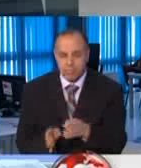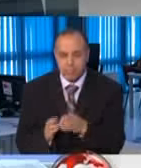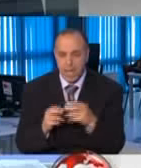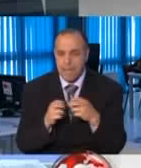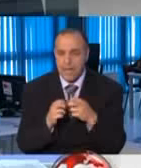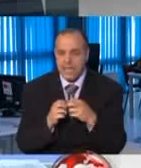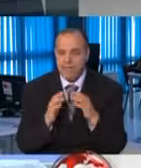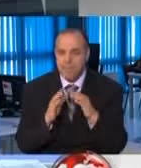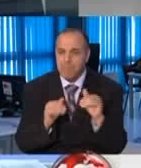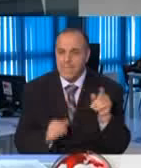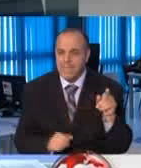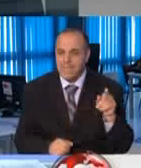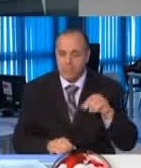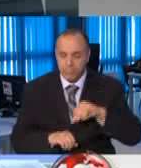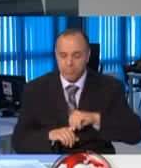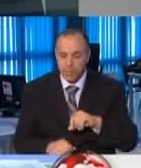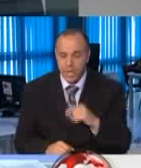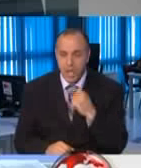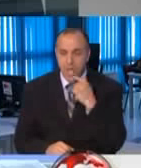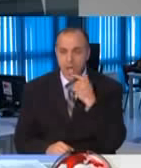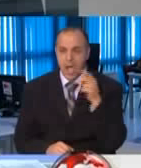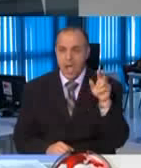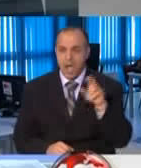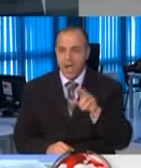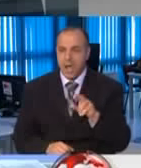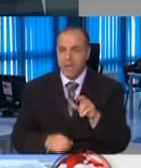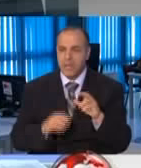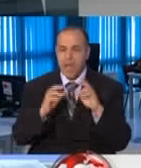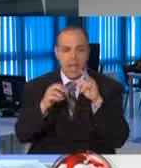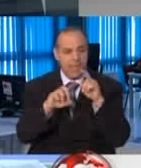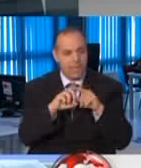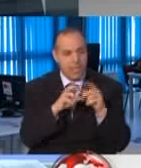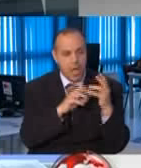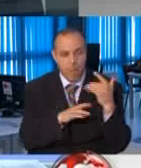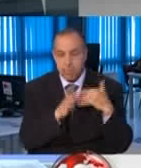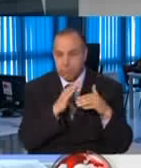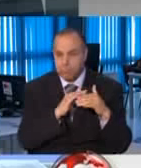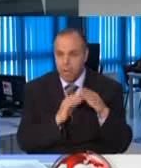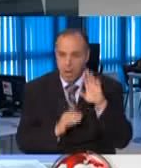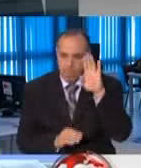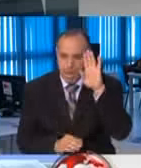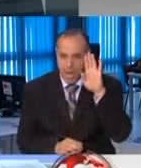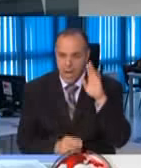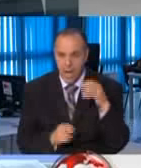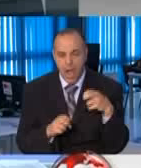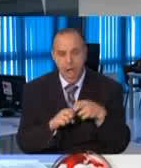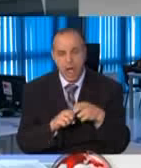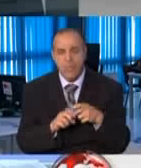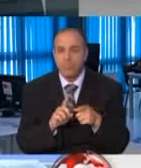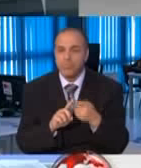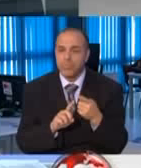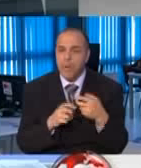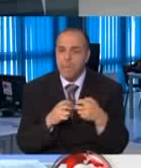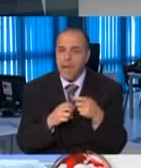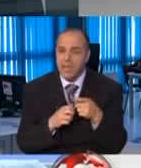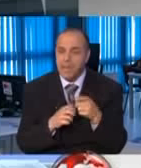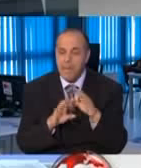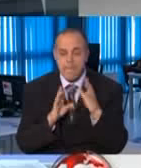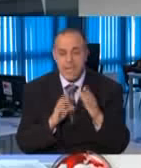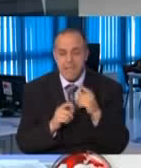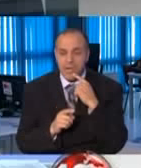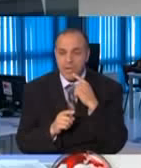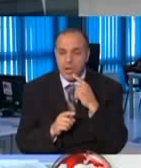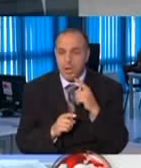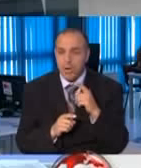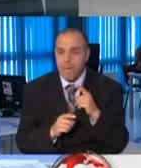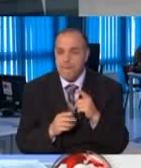المتحف المصري وسط القاهرة، حيث عاد القناع الذهبي لتوت عنخ آمون إلى قاعة العرض المخصصة له في المتحف بعد